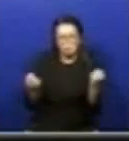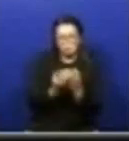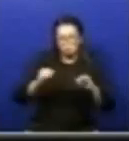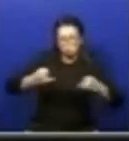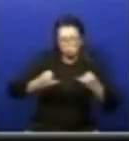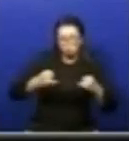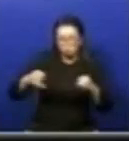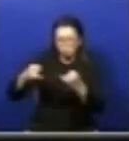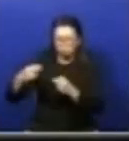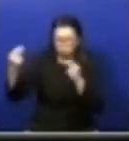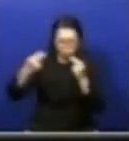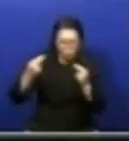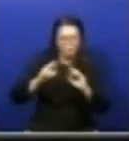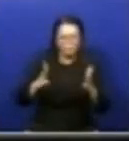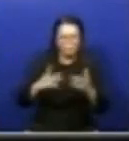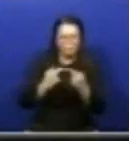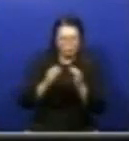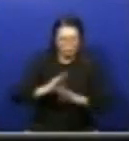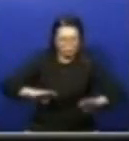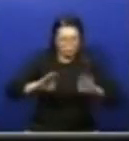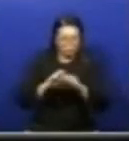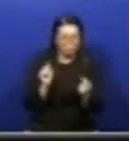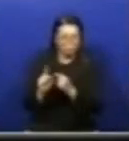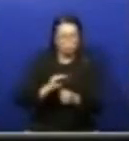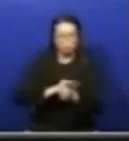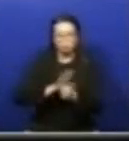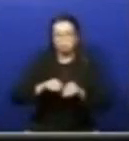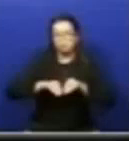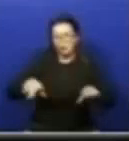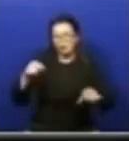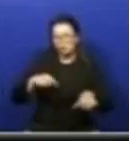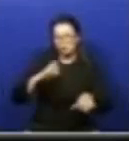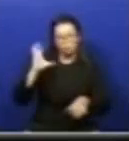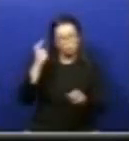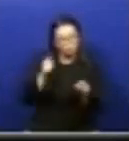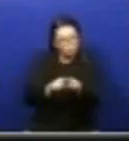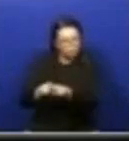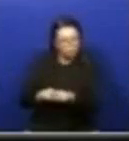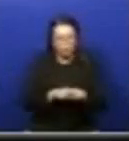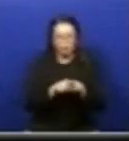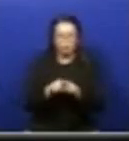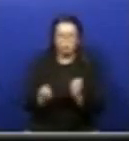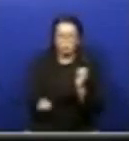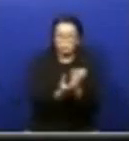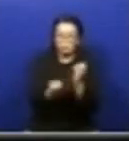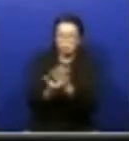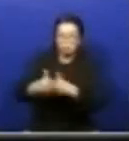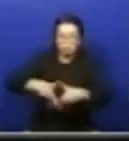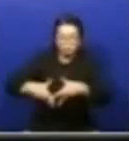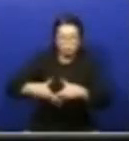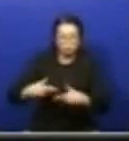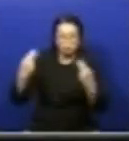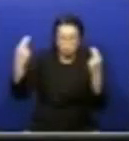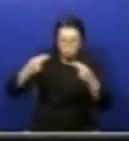งครามใช้อาวุธวันนี้ไม่มีไอ้ตรงไหนที่เป็นองค์กรไม่ได้ไปปะทะกับประชาชนไม่ได้มีผ